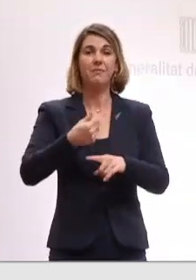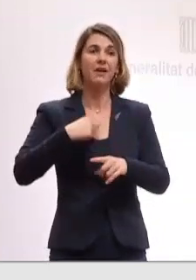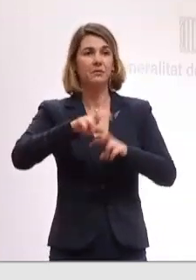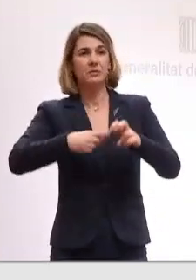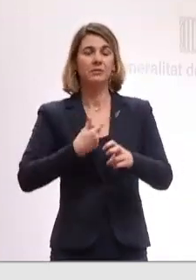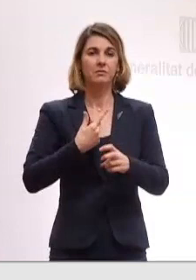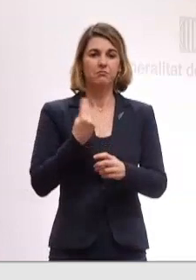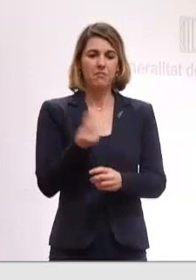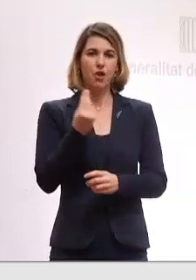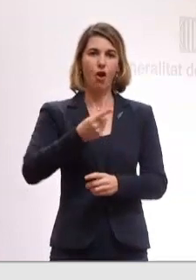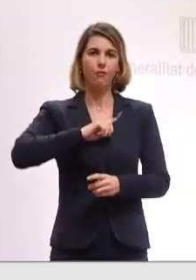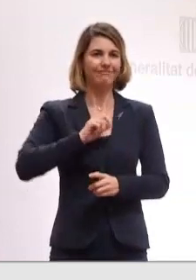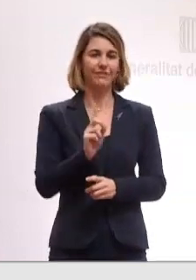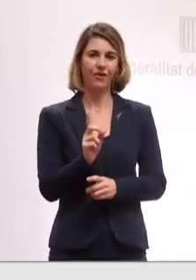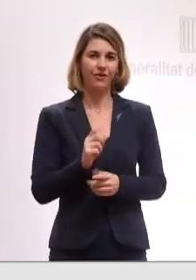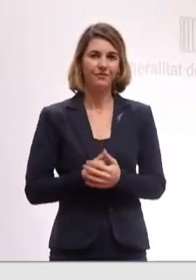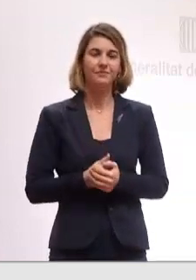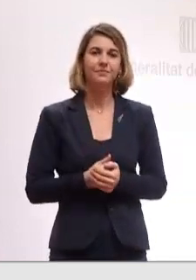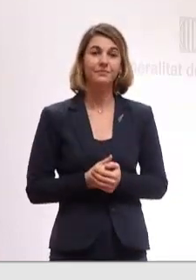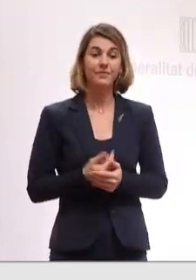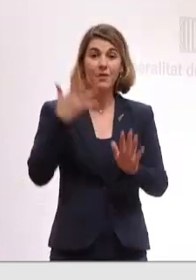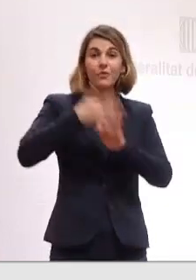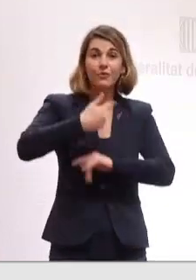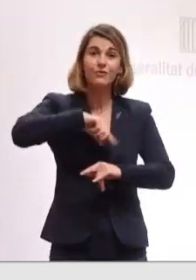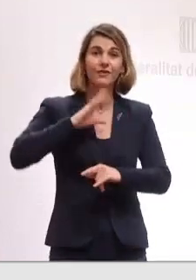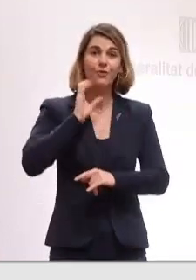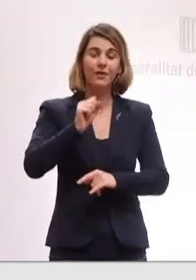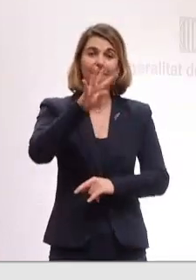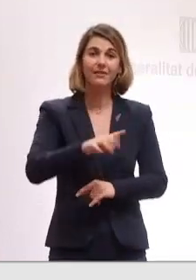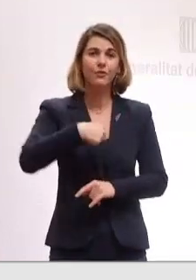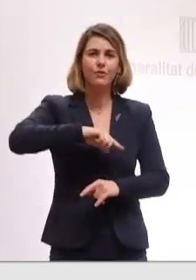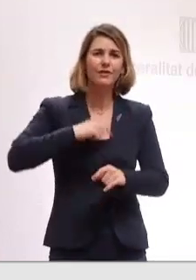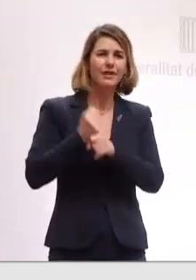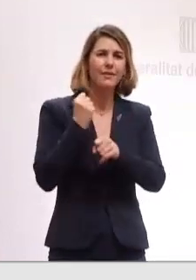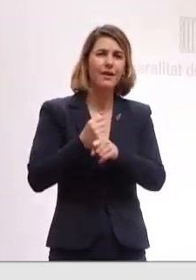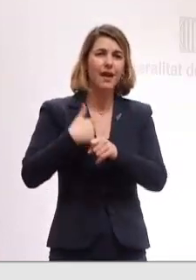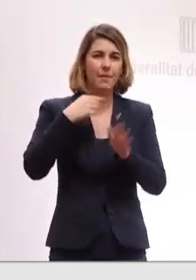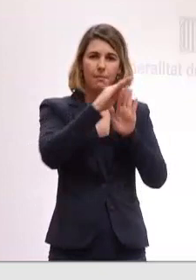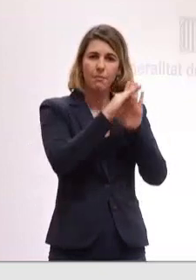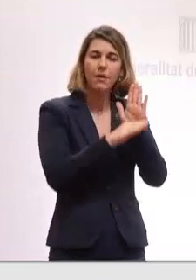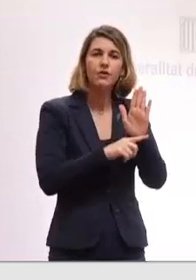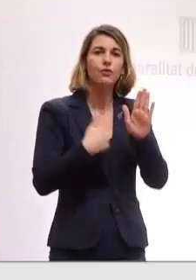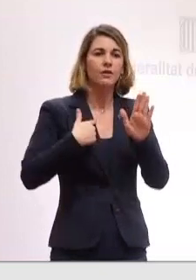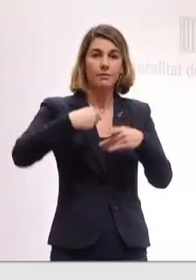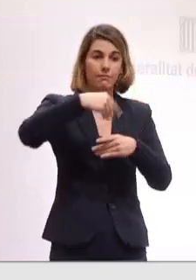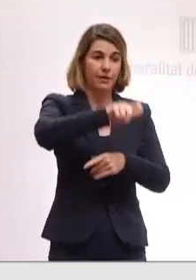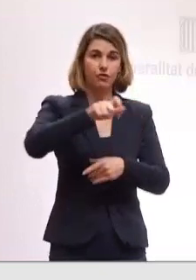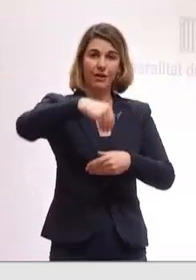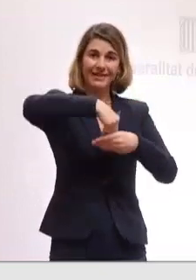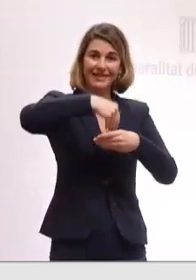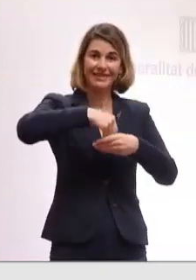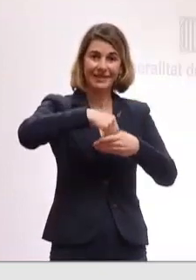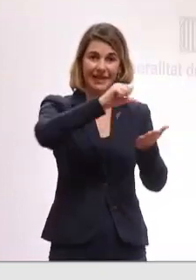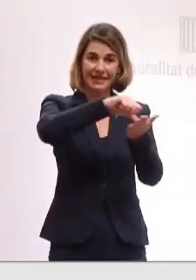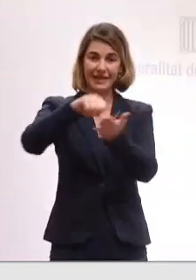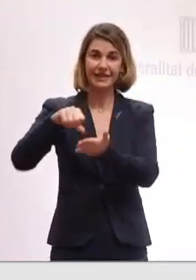rehabilitació. Per això, des del Govern de Catalunya, treballem en un conjunt de mesures amb els interns dels centres, en el que